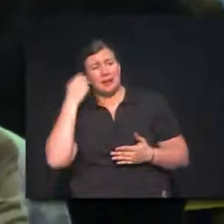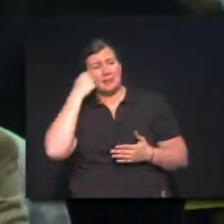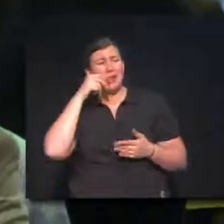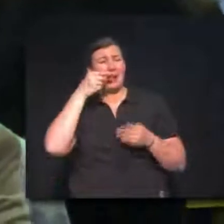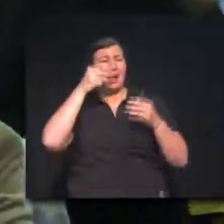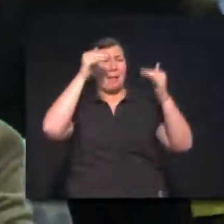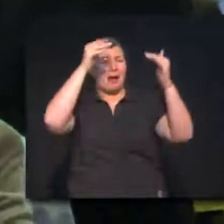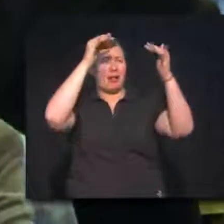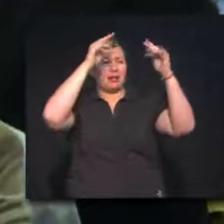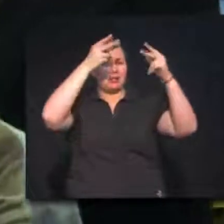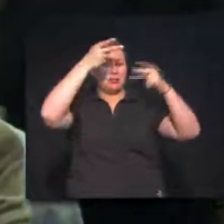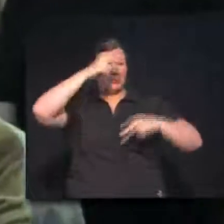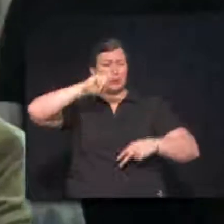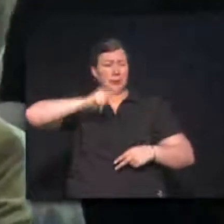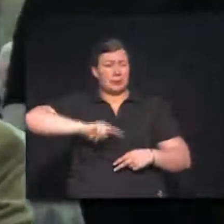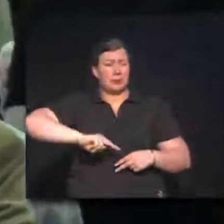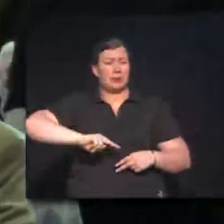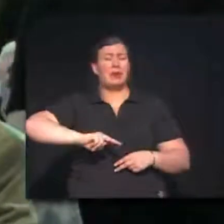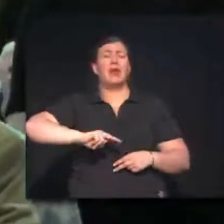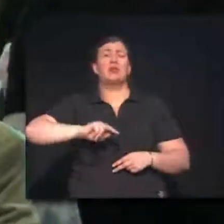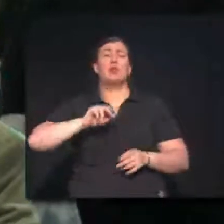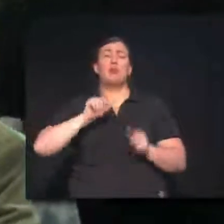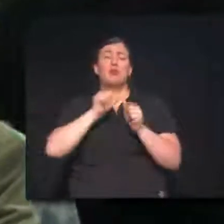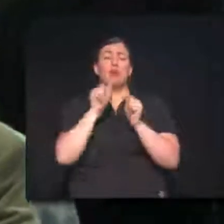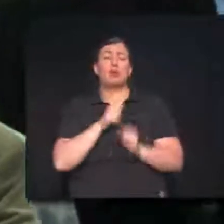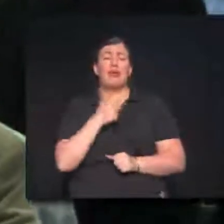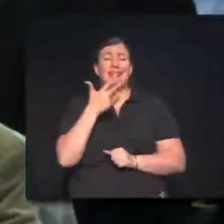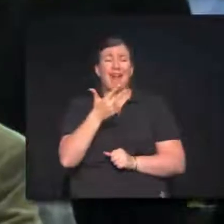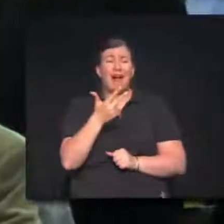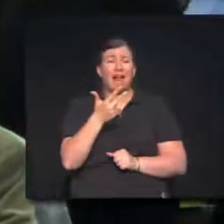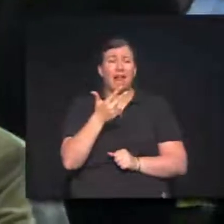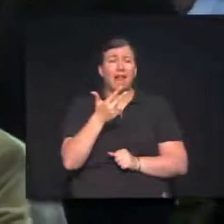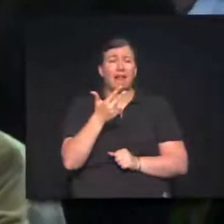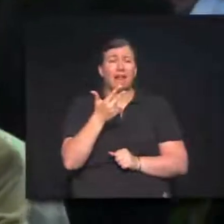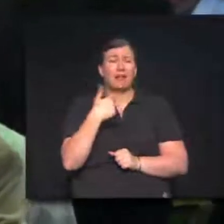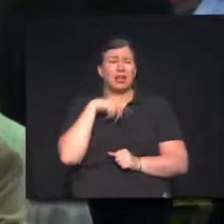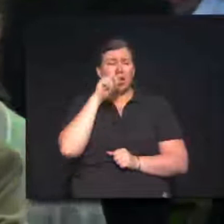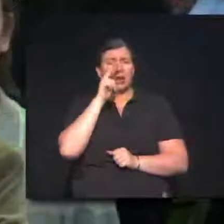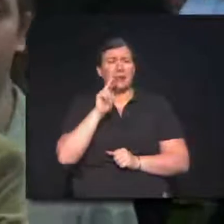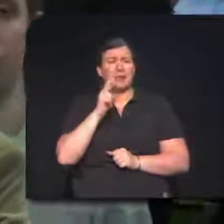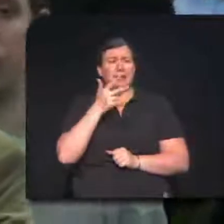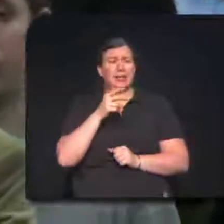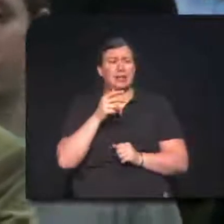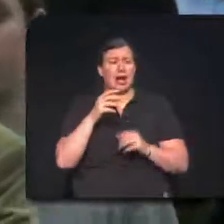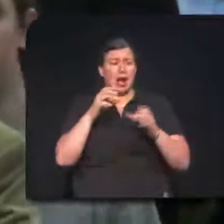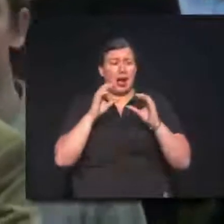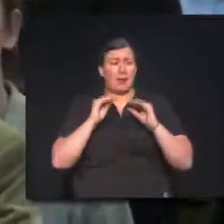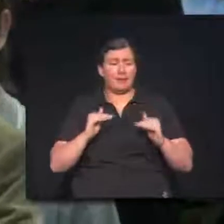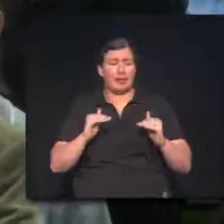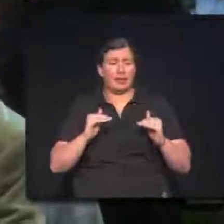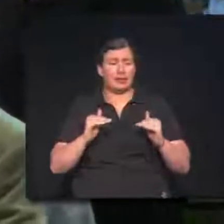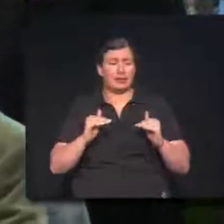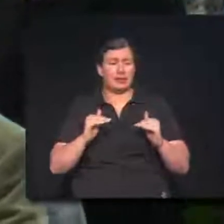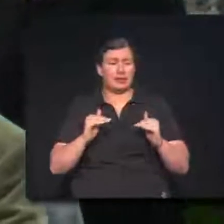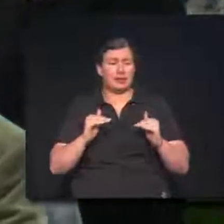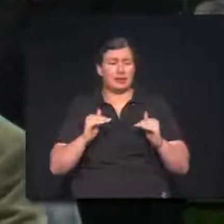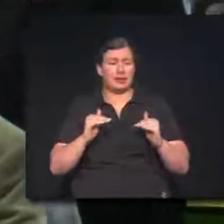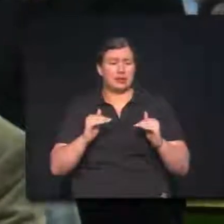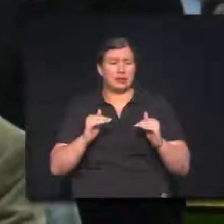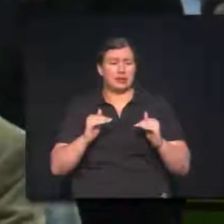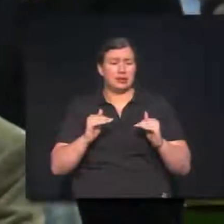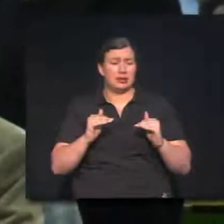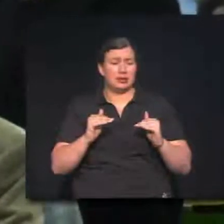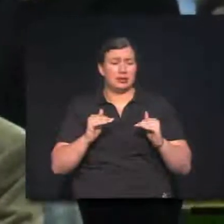bitte und zwar den Dritter Absatz ist das in Modul 3 die